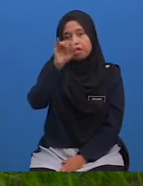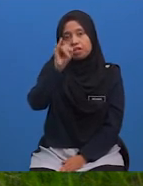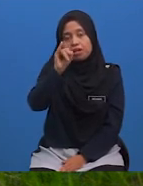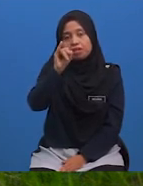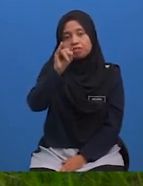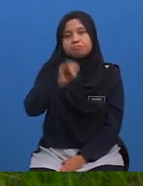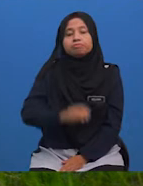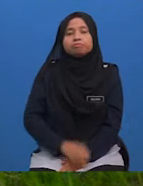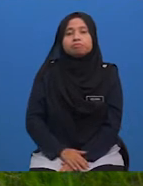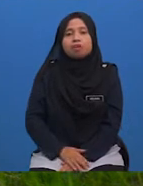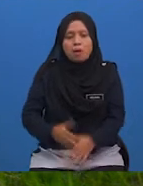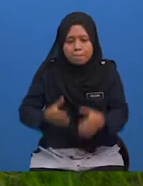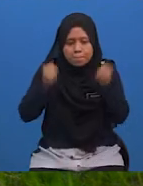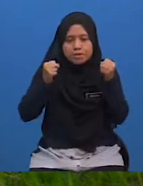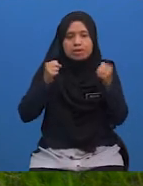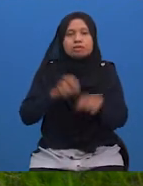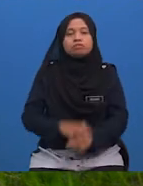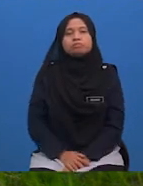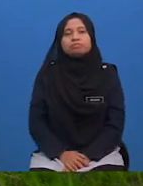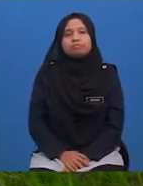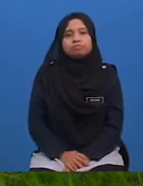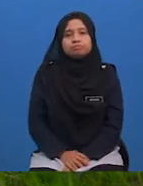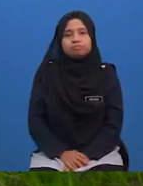B-E-R-A-N-I. Berani.